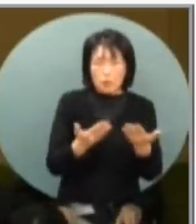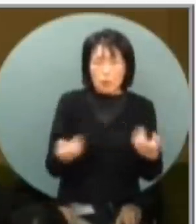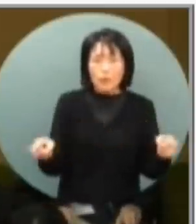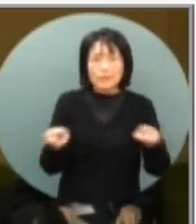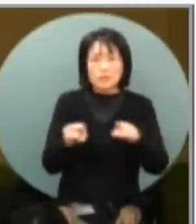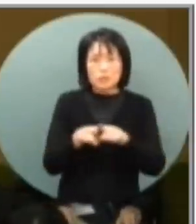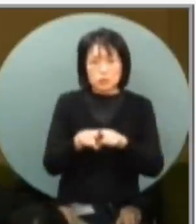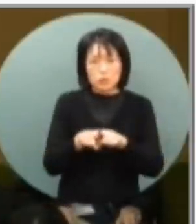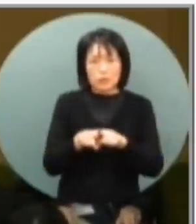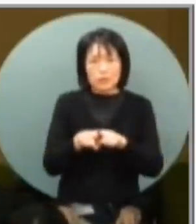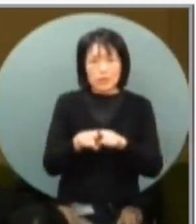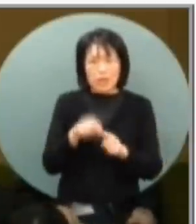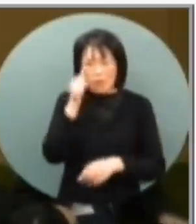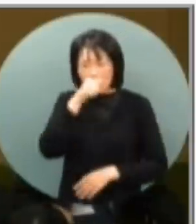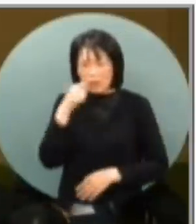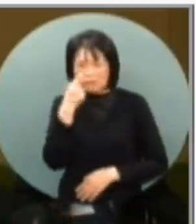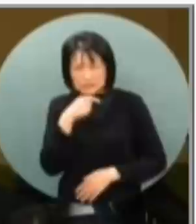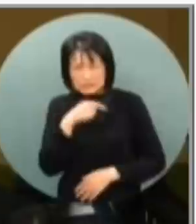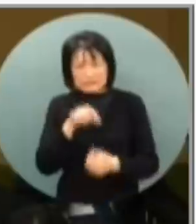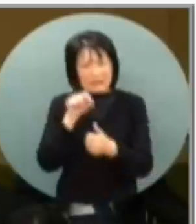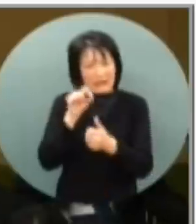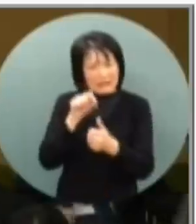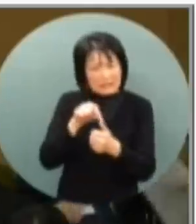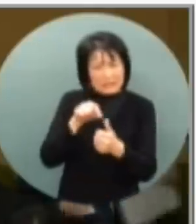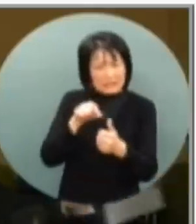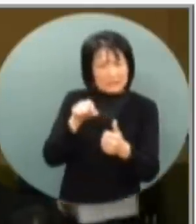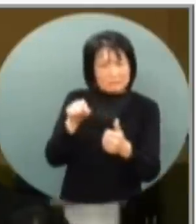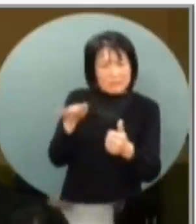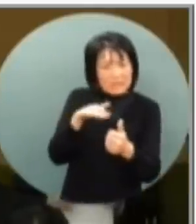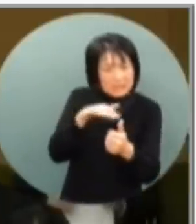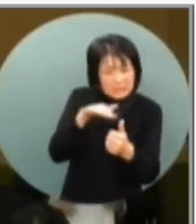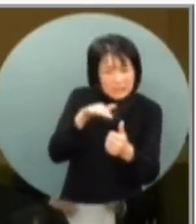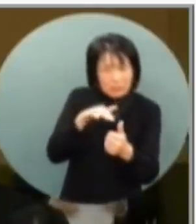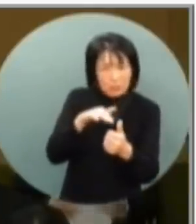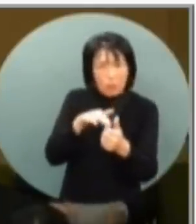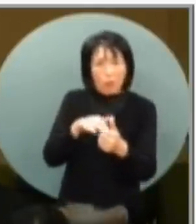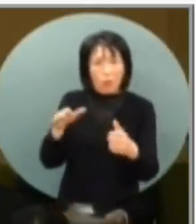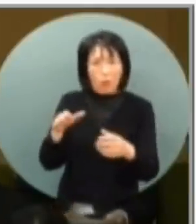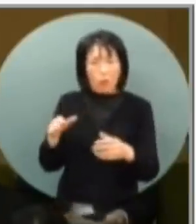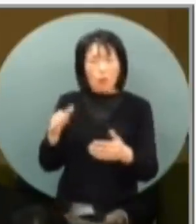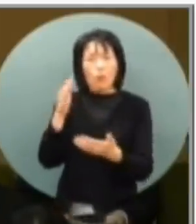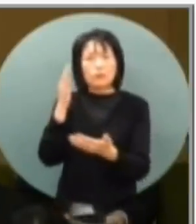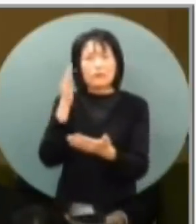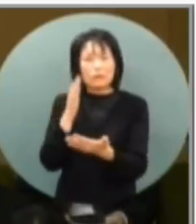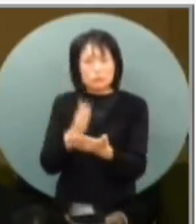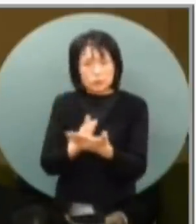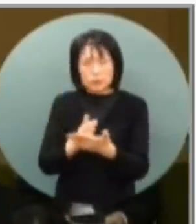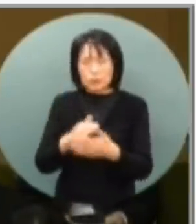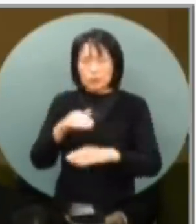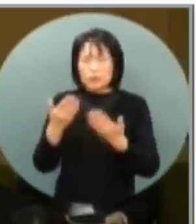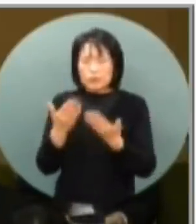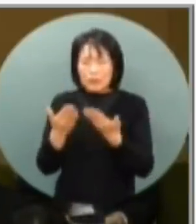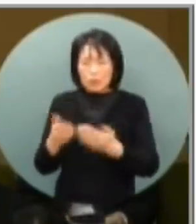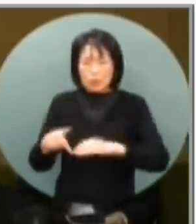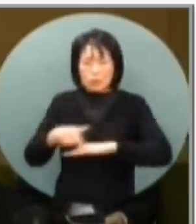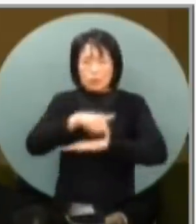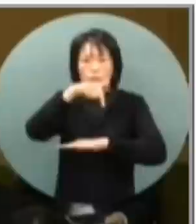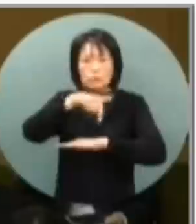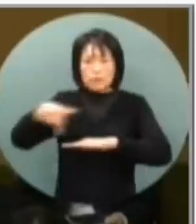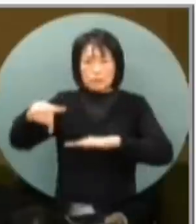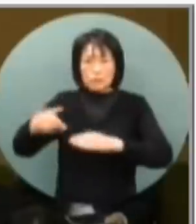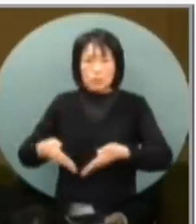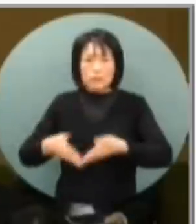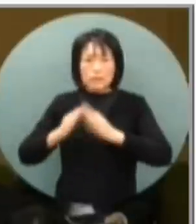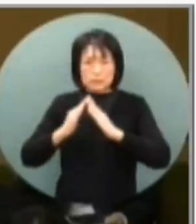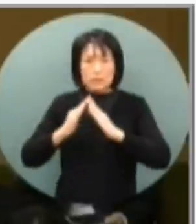悪口であったりからかいであったりいじめをなくしていこうというような学校プロジェクトを立ち上げて取り組んでいくといったような例